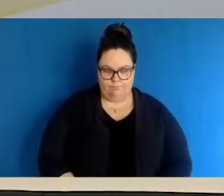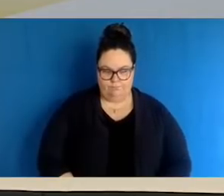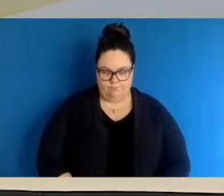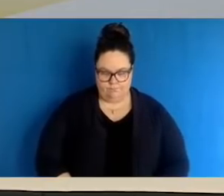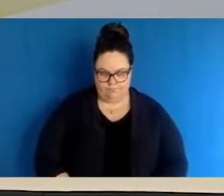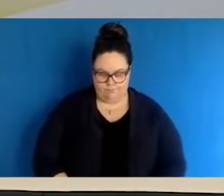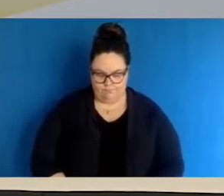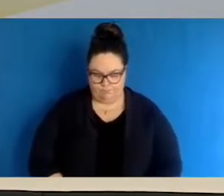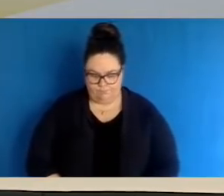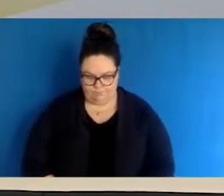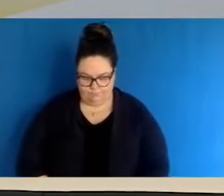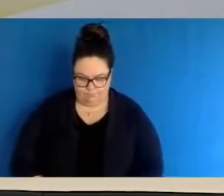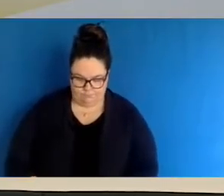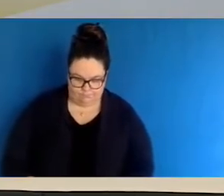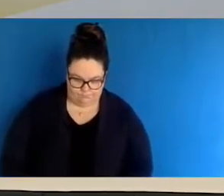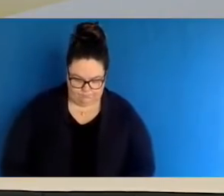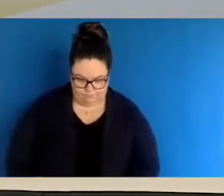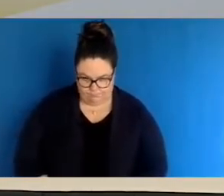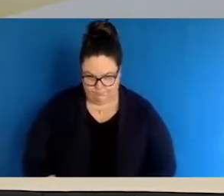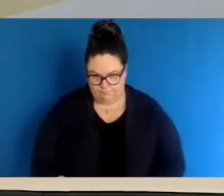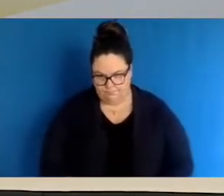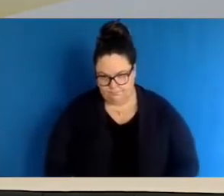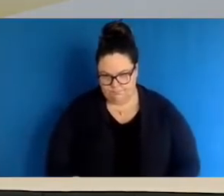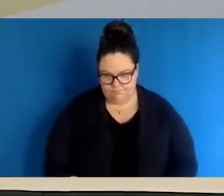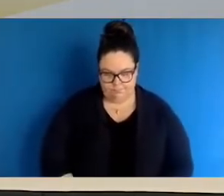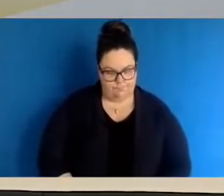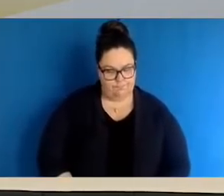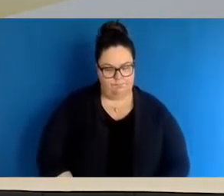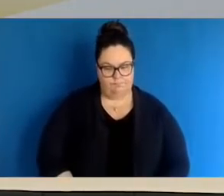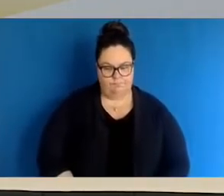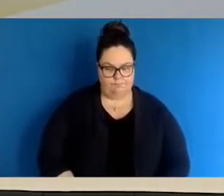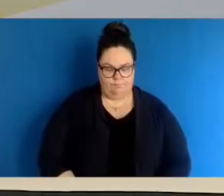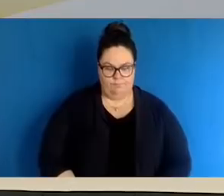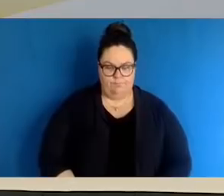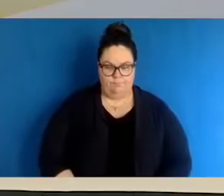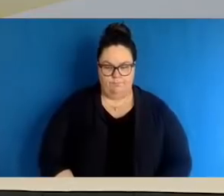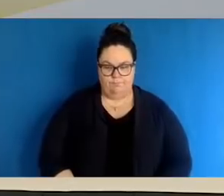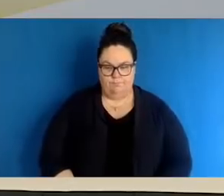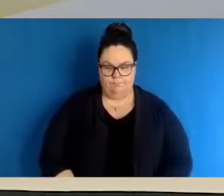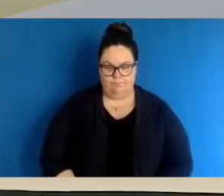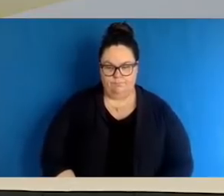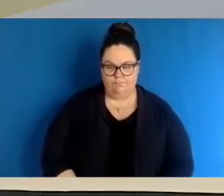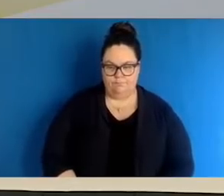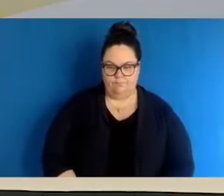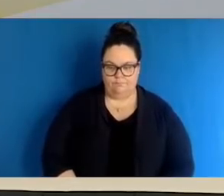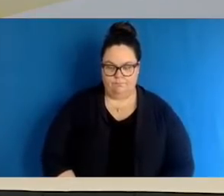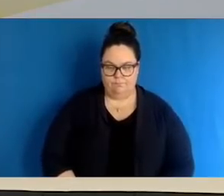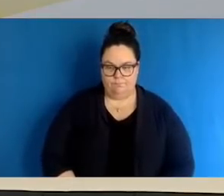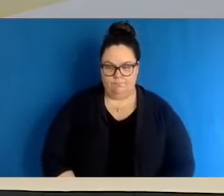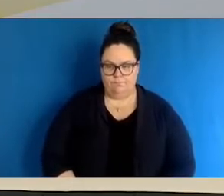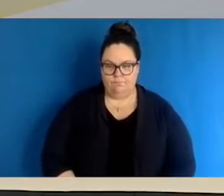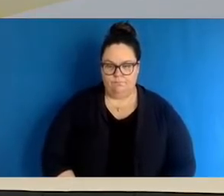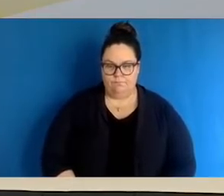C'est les masques quand vous marchez dans les corridors, quand vous entrez à l'école